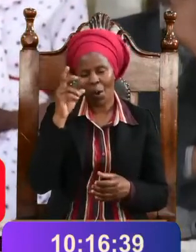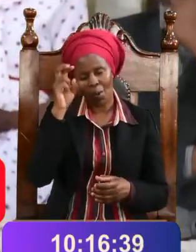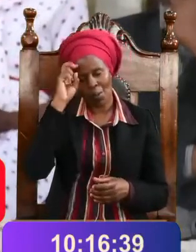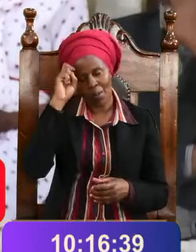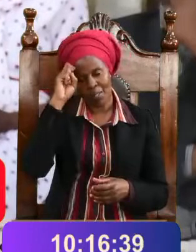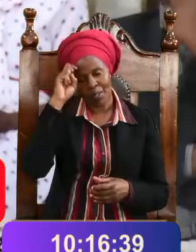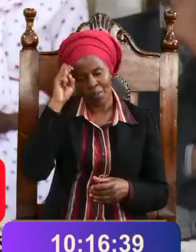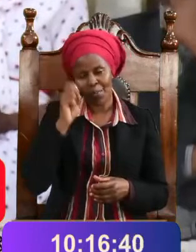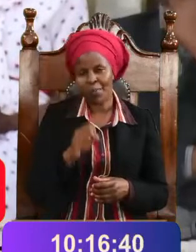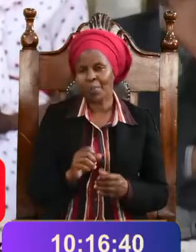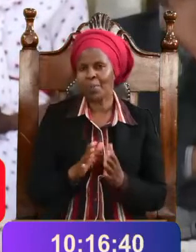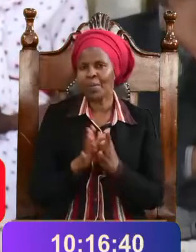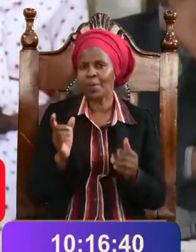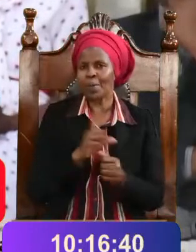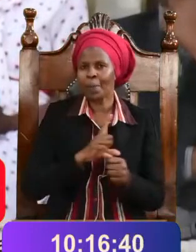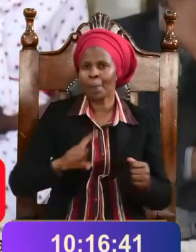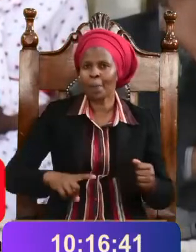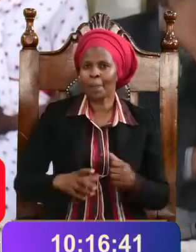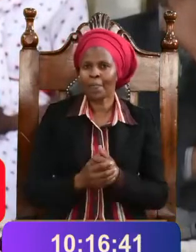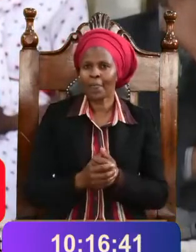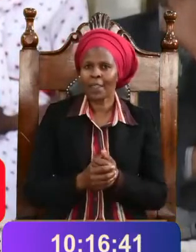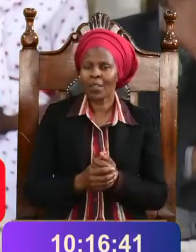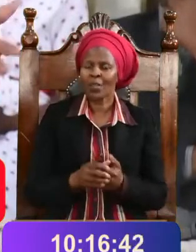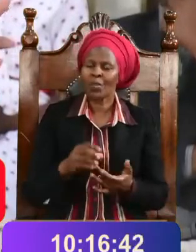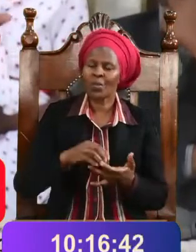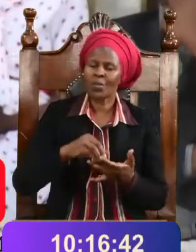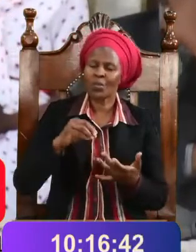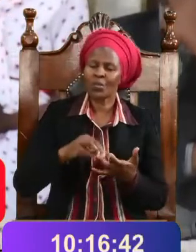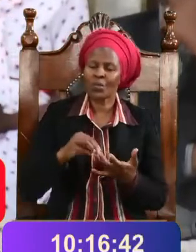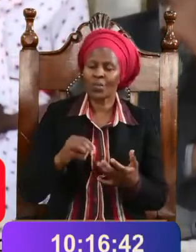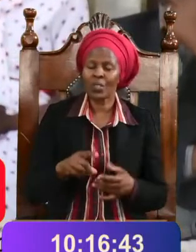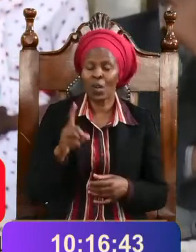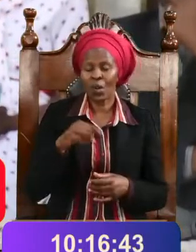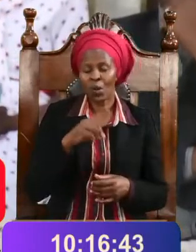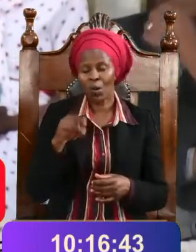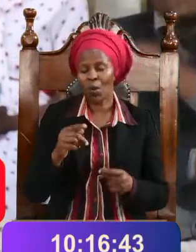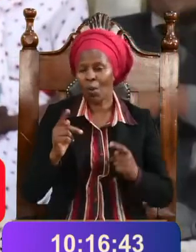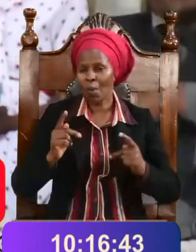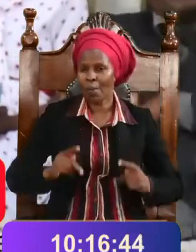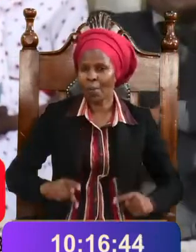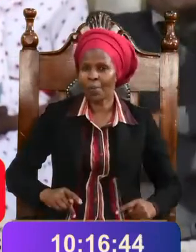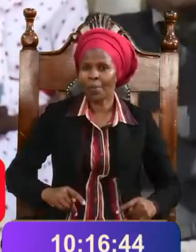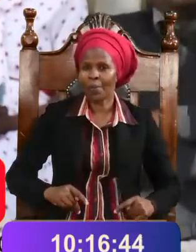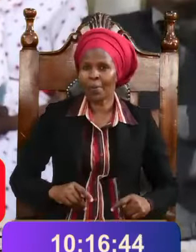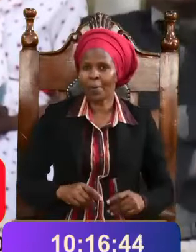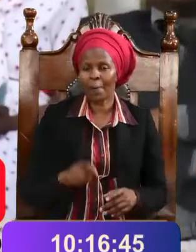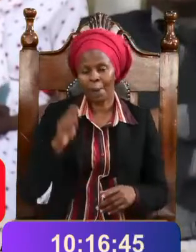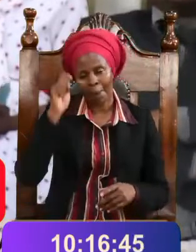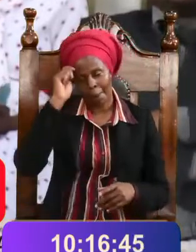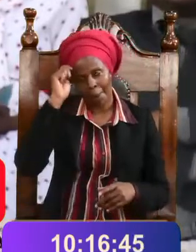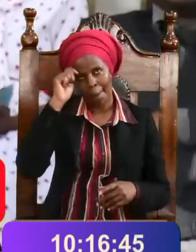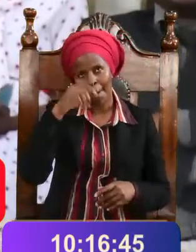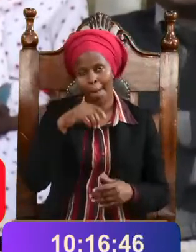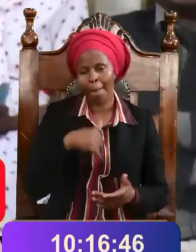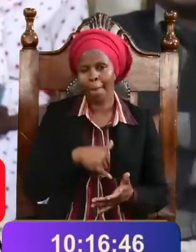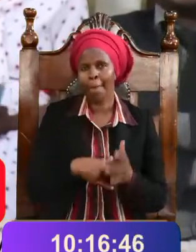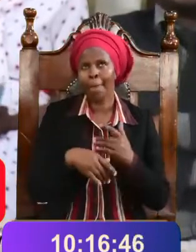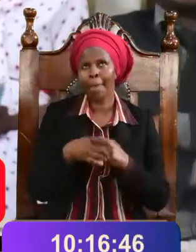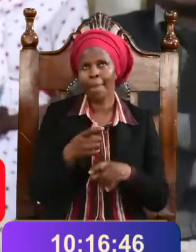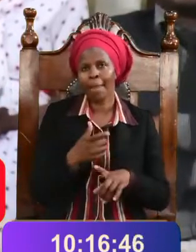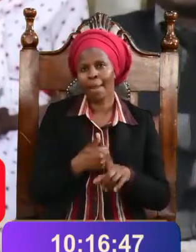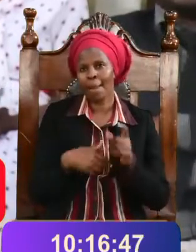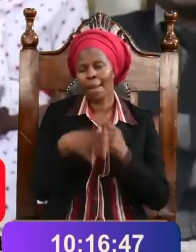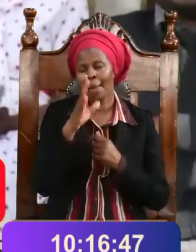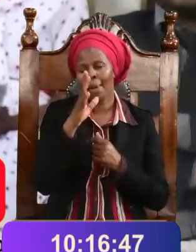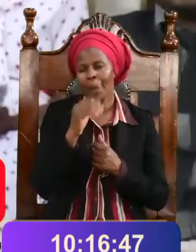for you. Praise be to God. Otherwise, you might choose and choose wrongly. Pia ni hekima ambao Mungu hutupatia, ambao